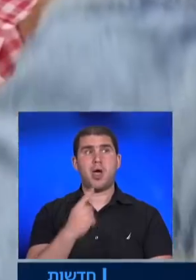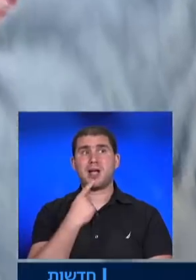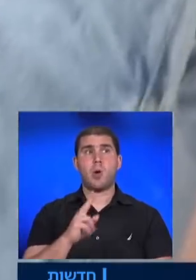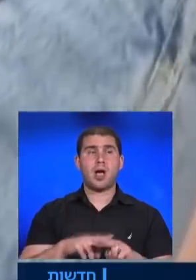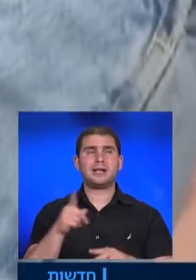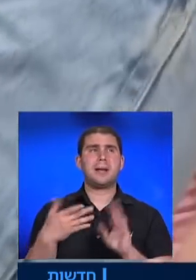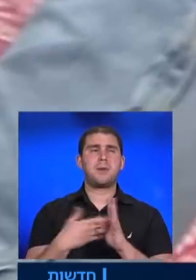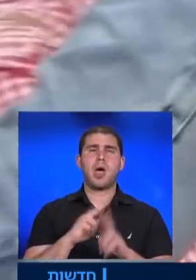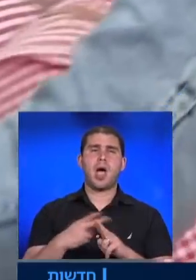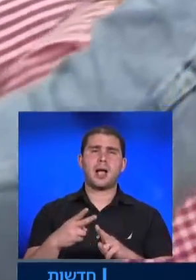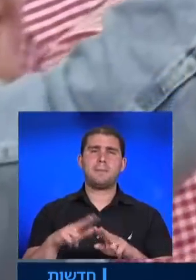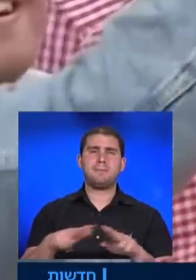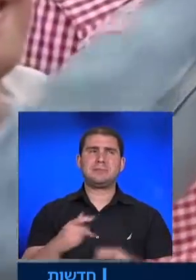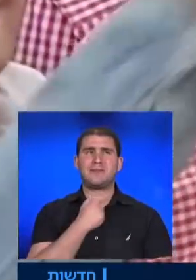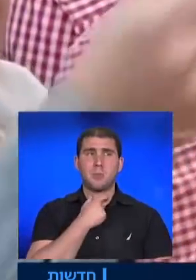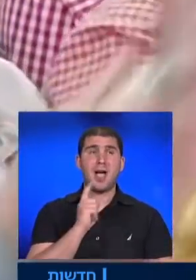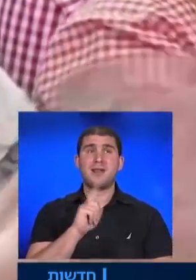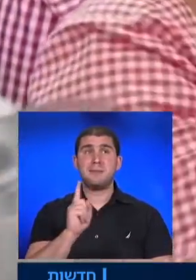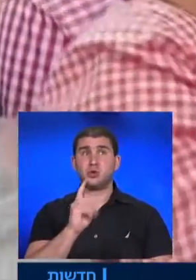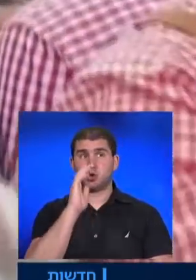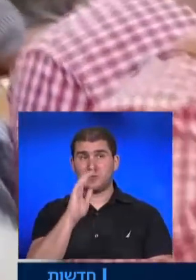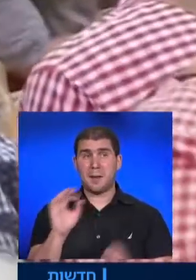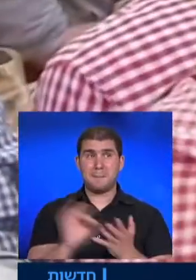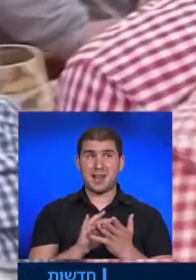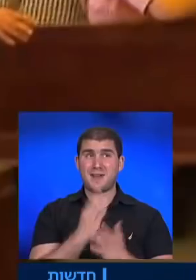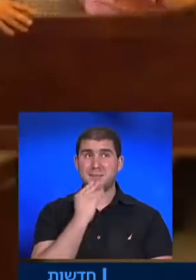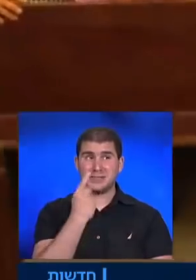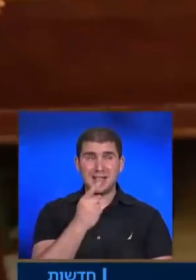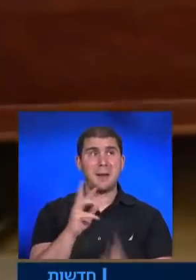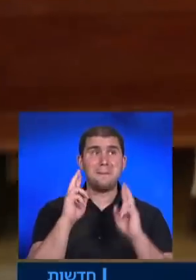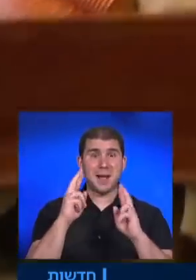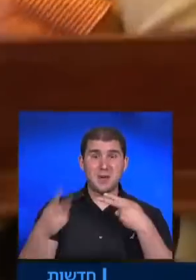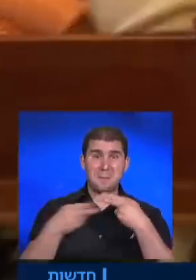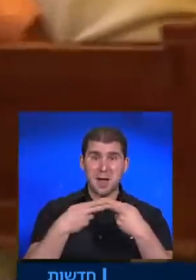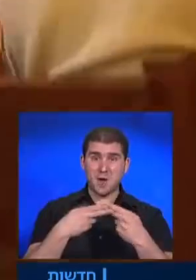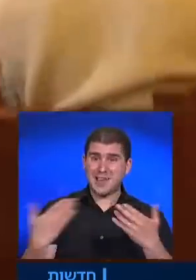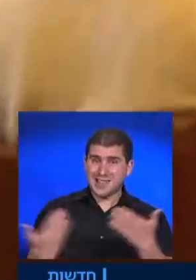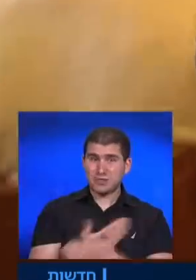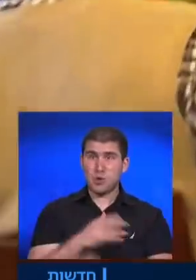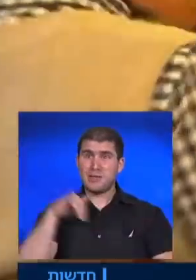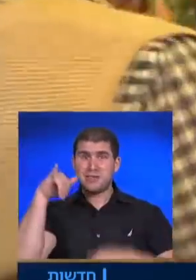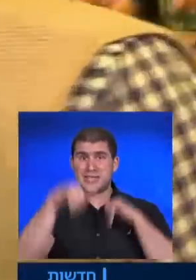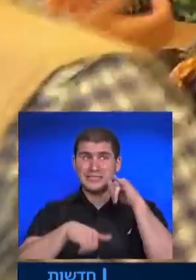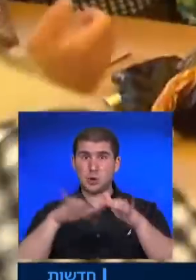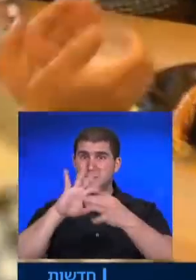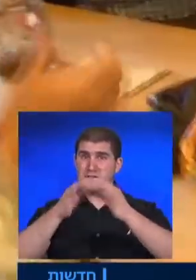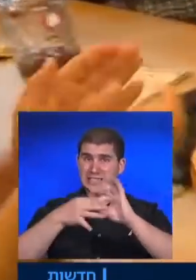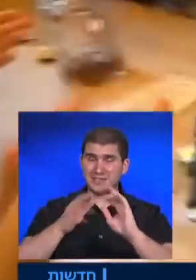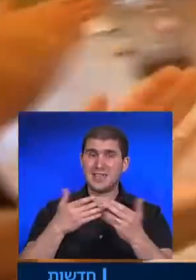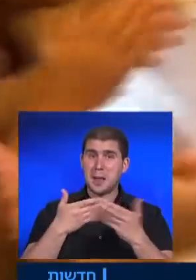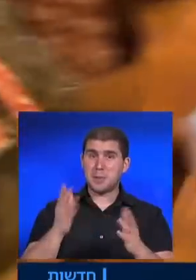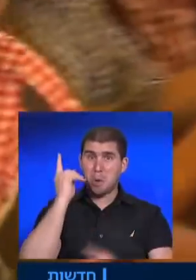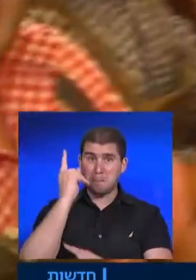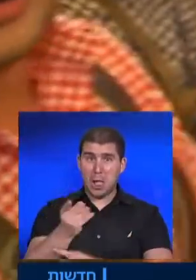ist. אבל למי שצופה בכתבה מישראל ומקווה שבקרוב יתחדשו גם הטיסות, הפסטיבלים ויפתחו המלונות,